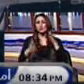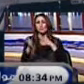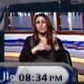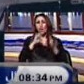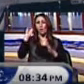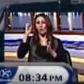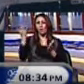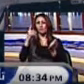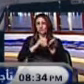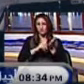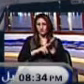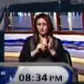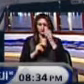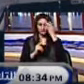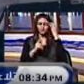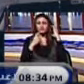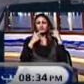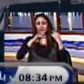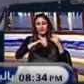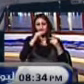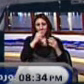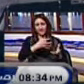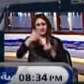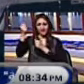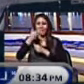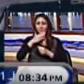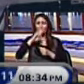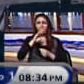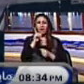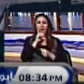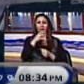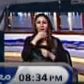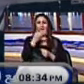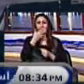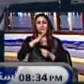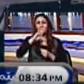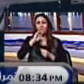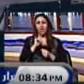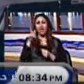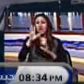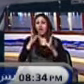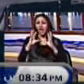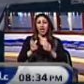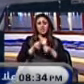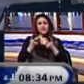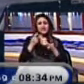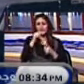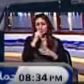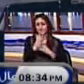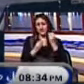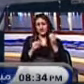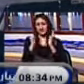سند. أستاذ هاني، حمد لله على سلامة رونا وألف مبروك على رجوعها بالسلامة. الله يسلمك يا فندم. إزاي تم خطفها من قدام